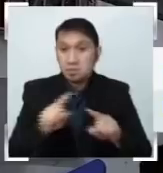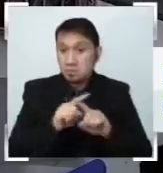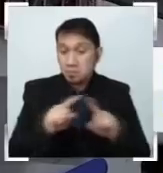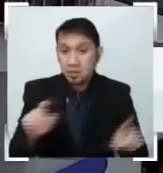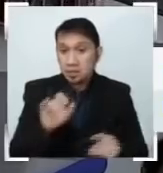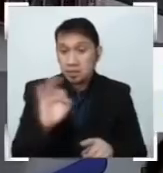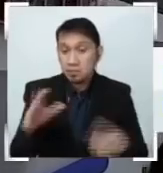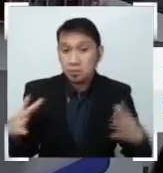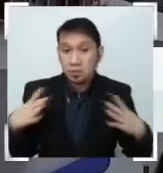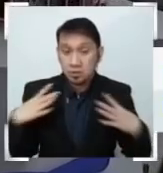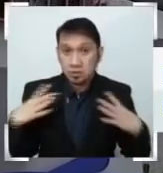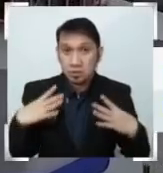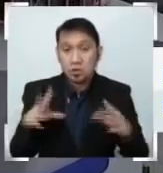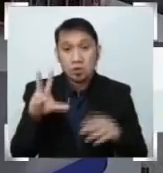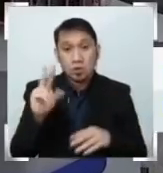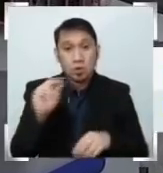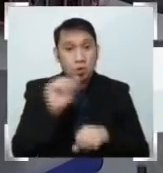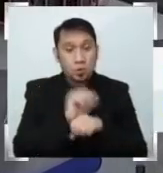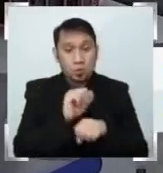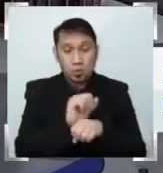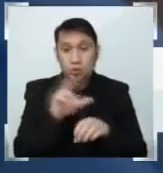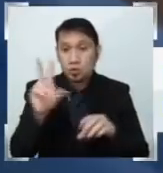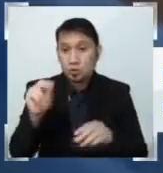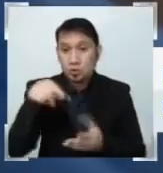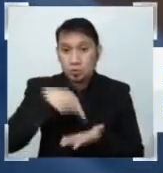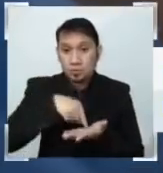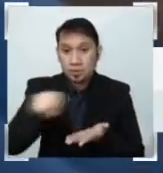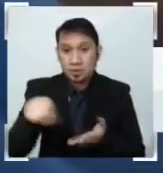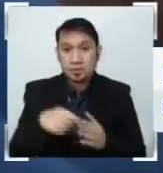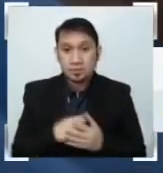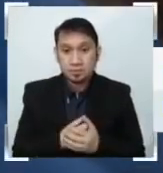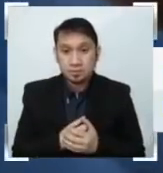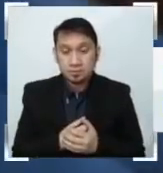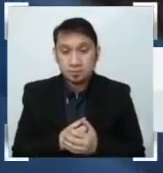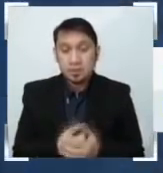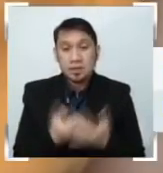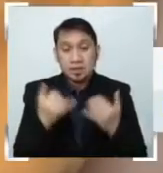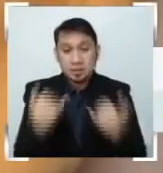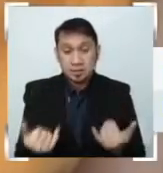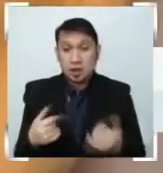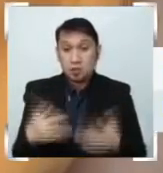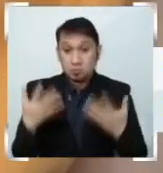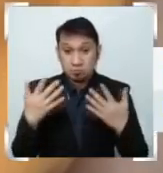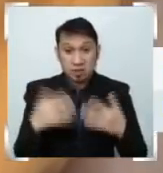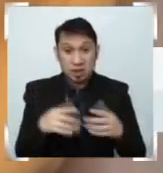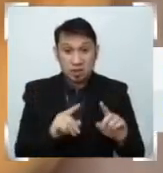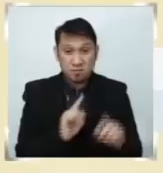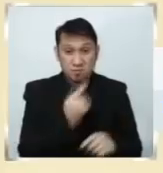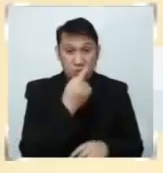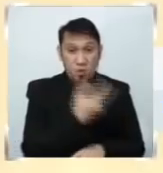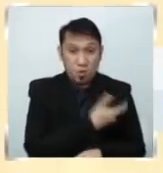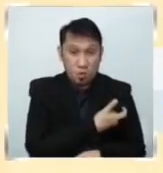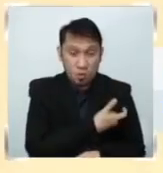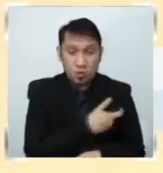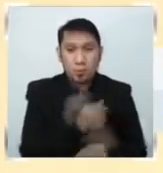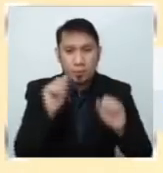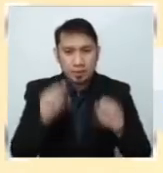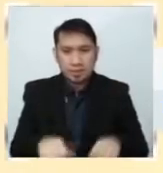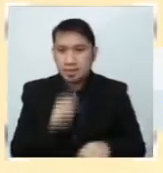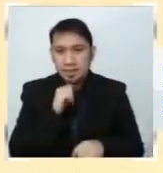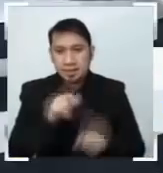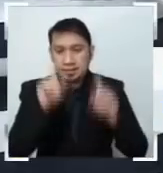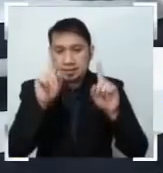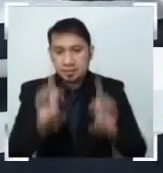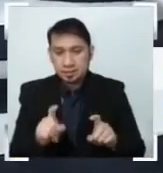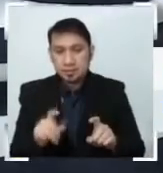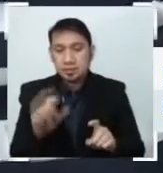credits, no work, no pay ang magiging sistema. Ang mga partially vaccinated, pwedeng hindi magpa-test kung hindi pa